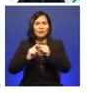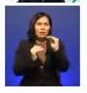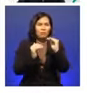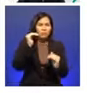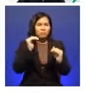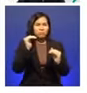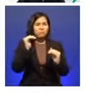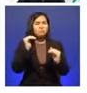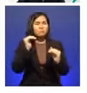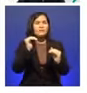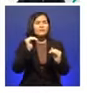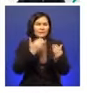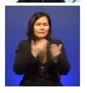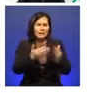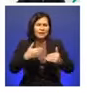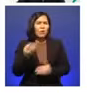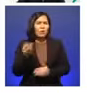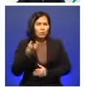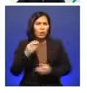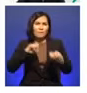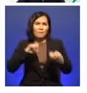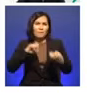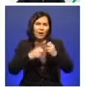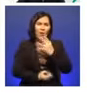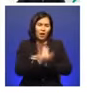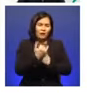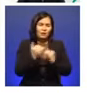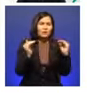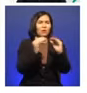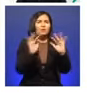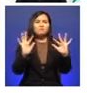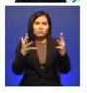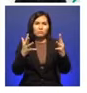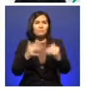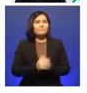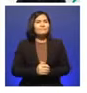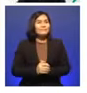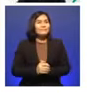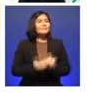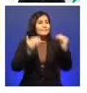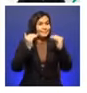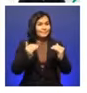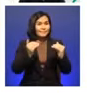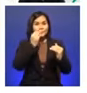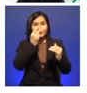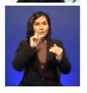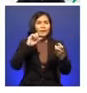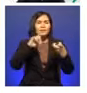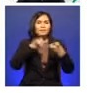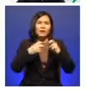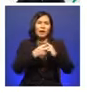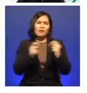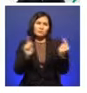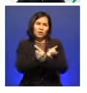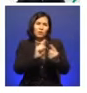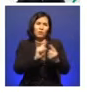าสู่ความเหลื่อมล้ำของโอกาสต่างๆนะครับสไลด์ถัดไปครับก็นำมาสู่เรื่องสถานการณ์ความเปราะบางต่างๆซึ่ง